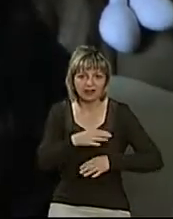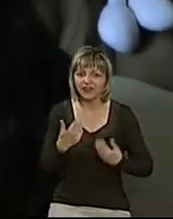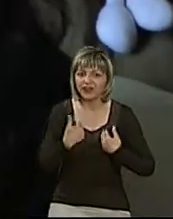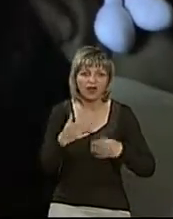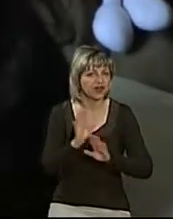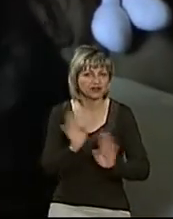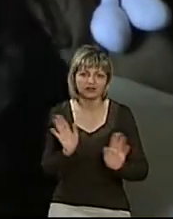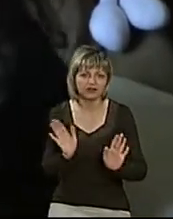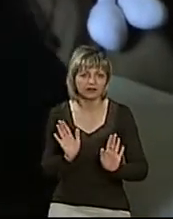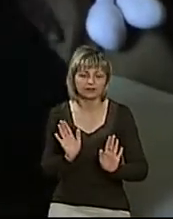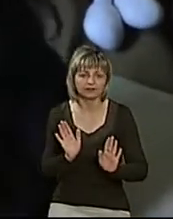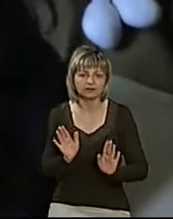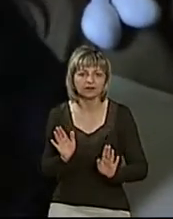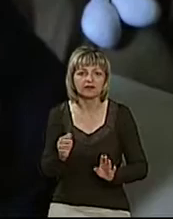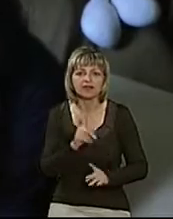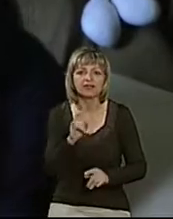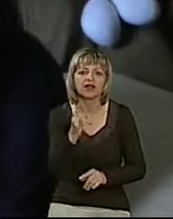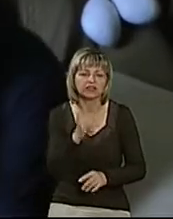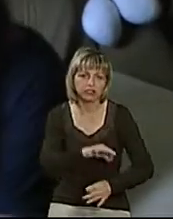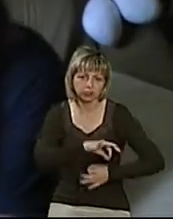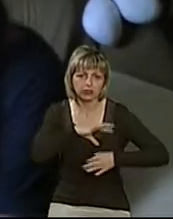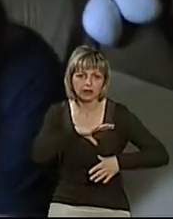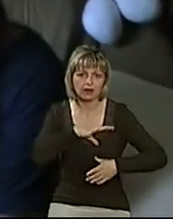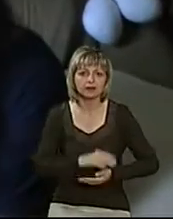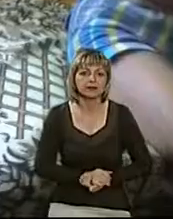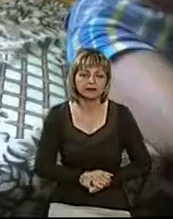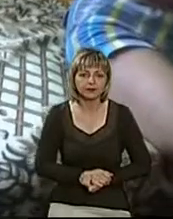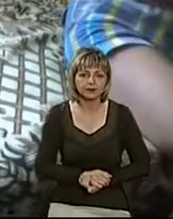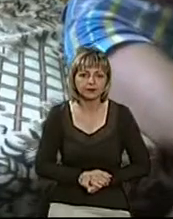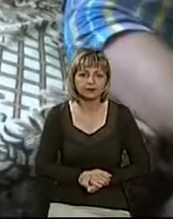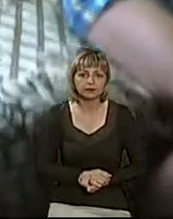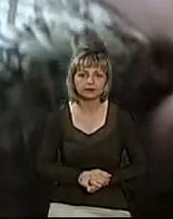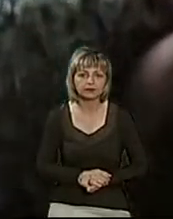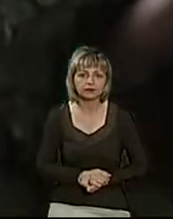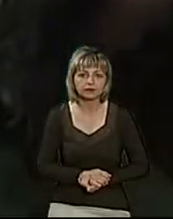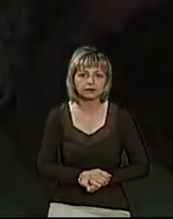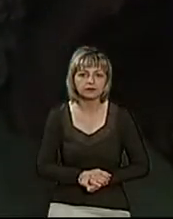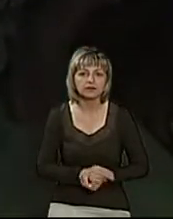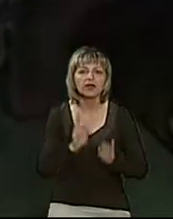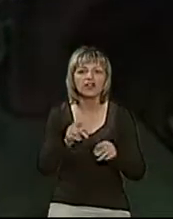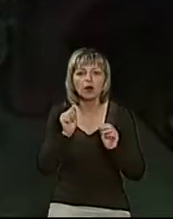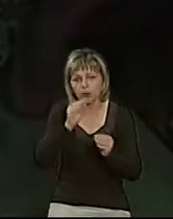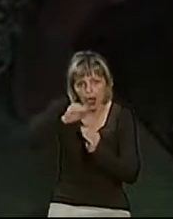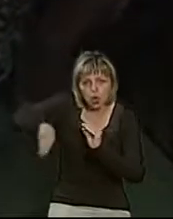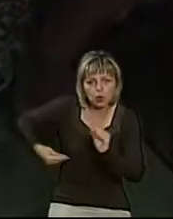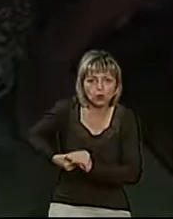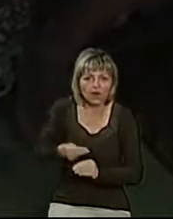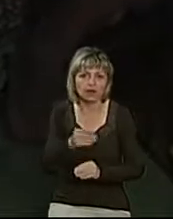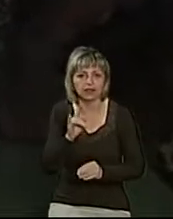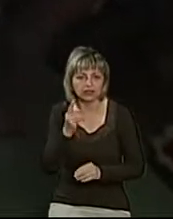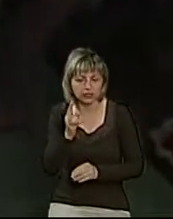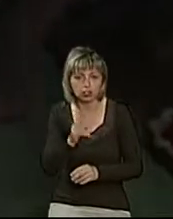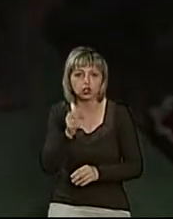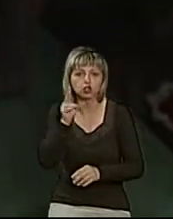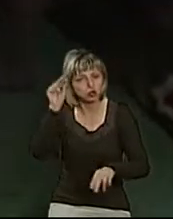Злякалась? Я? Ні. За кого? Я за дитину злякалась. Як могла, так і хавала. Вже чоловік почав ту собаку